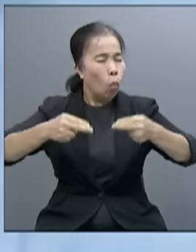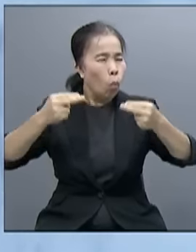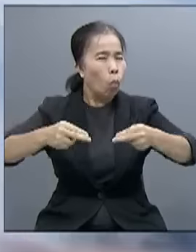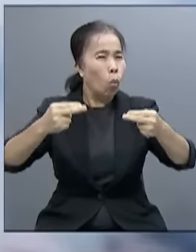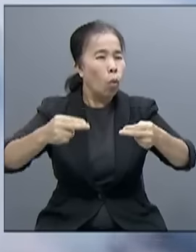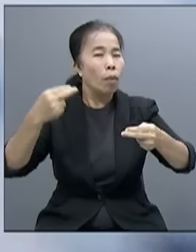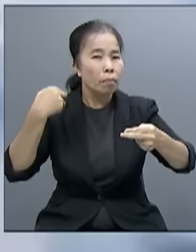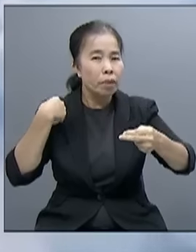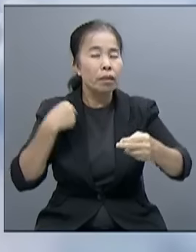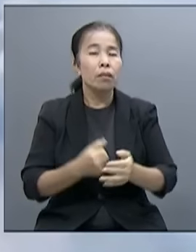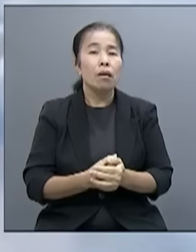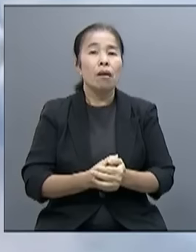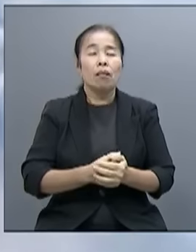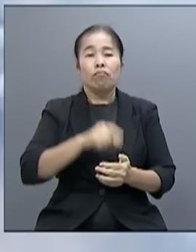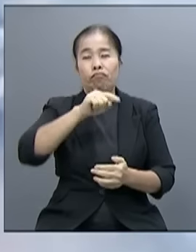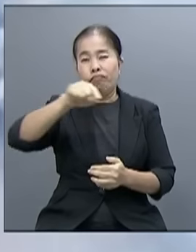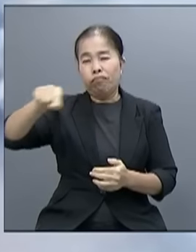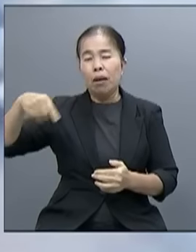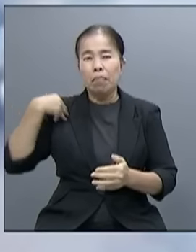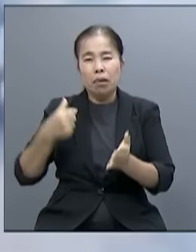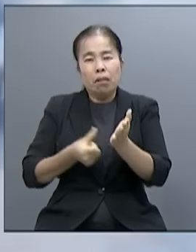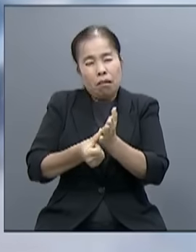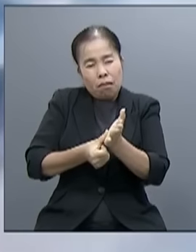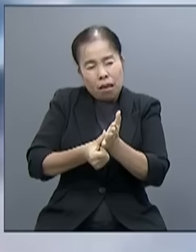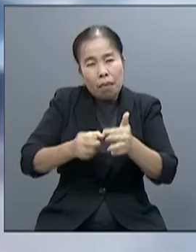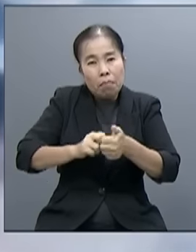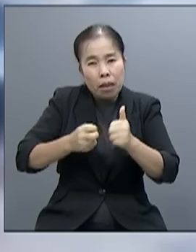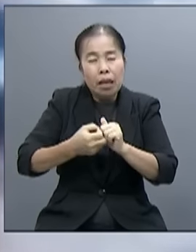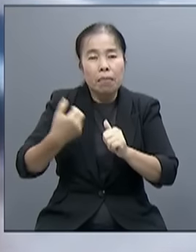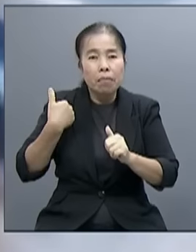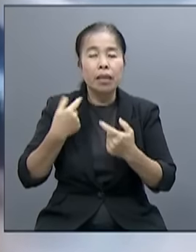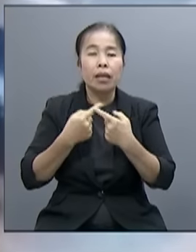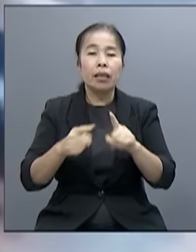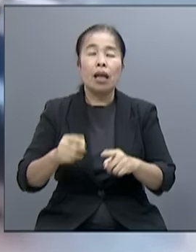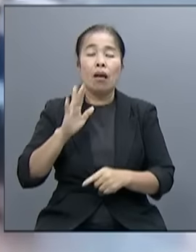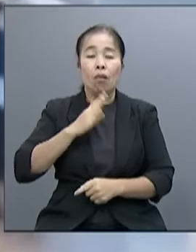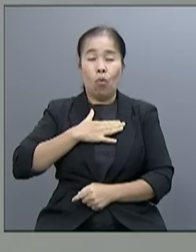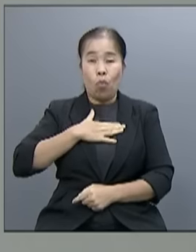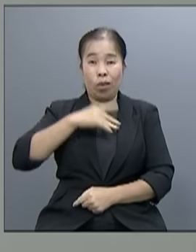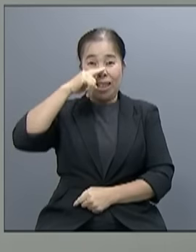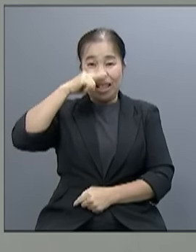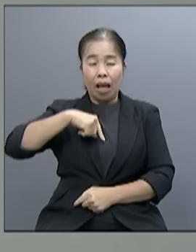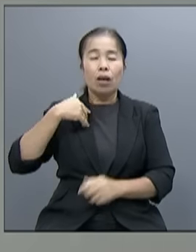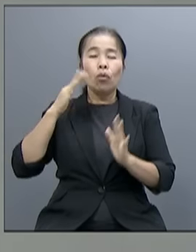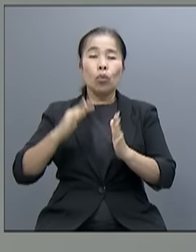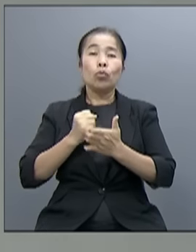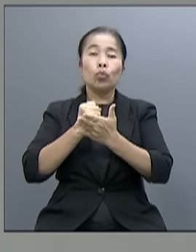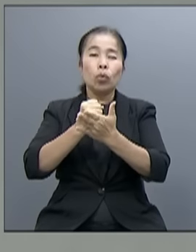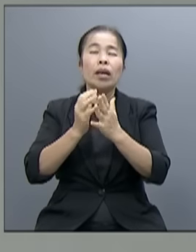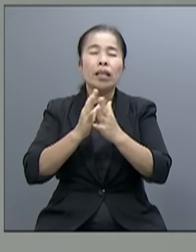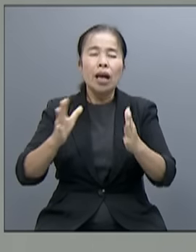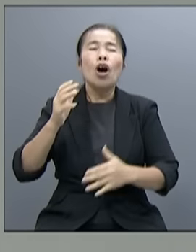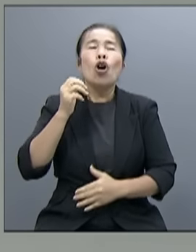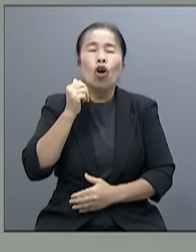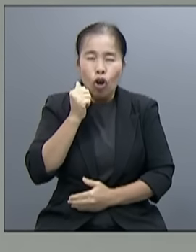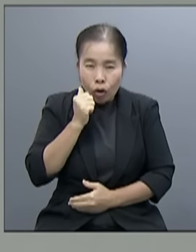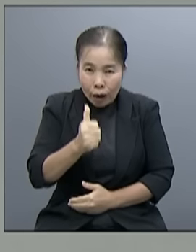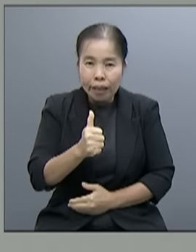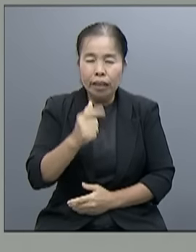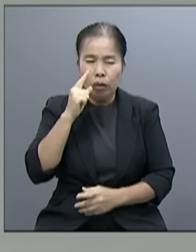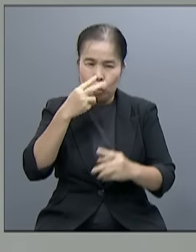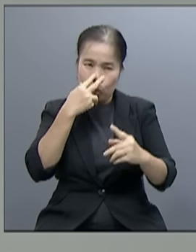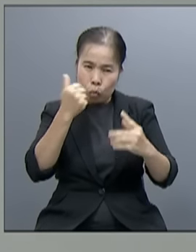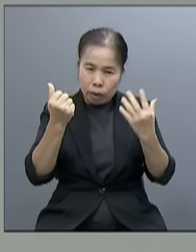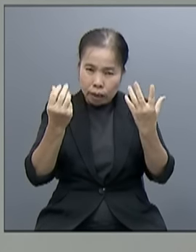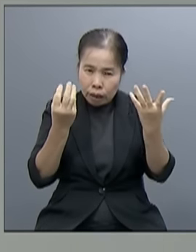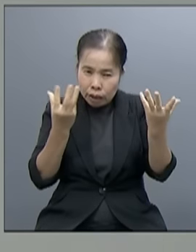แล้วหลายฝ่ายพยายามจะแก้ไขปัญหาสงครามกลางเมืองแต่ว่าฝั่งไทยเองคนช่วยเยอะมันก็ดีค่ะแต่ว่าอาจจะต้องบาลานซ์ให้ดีเพราะว่